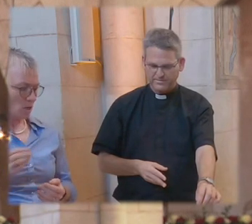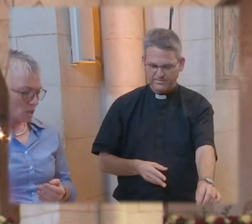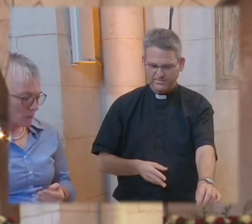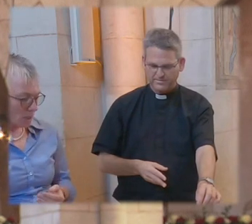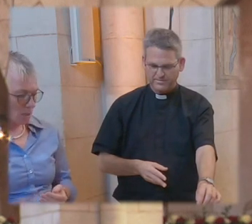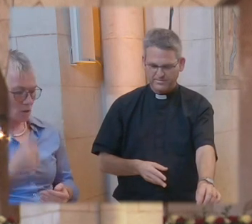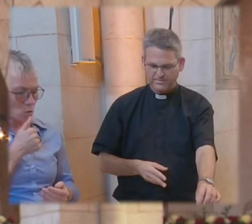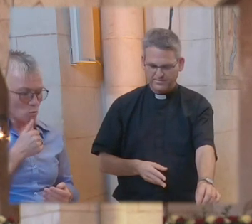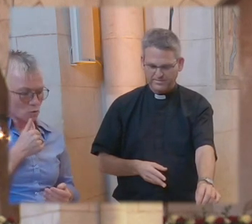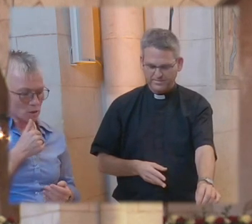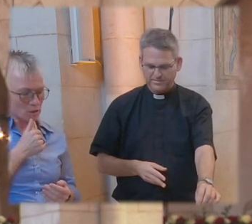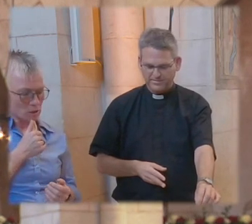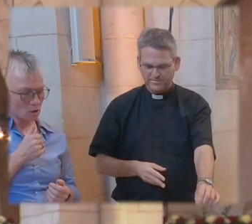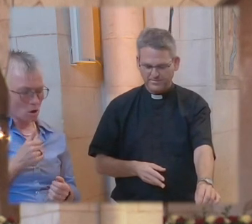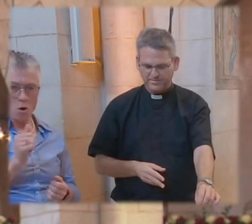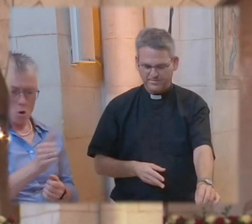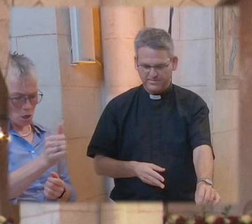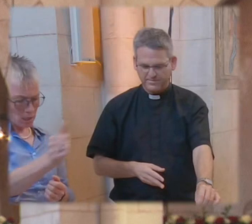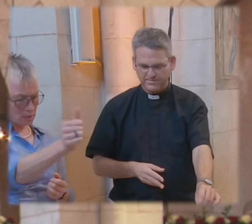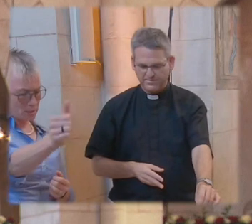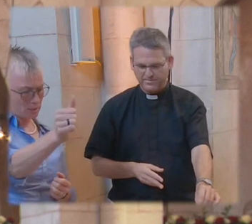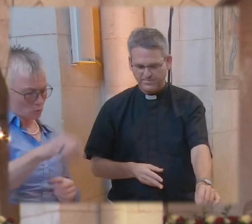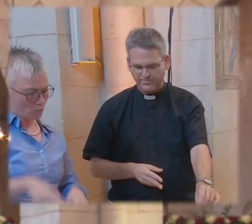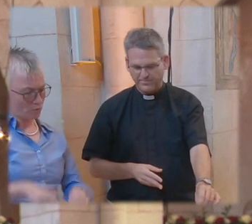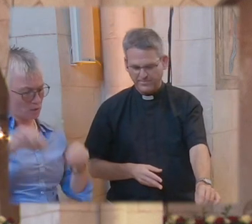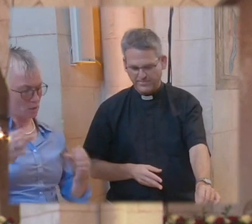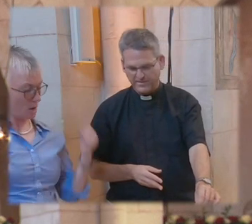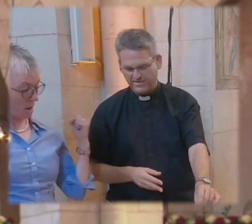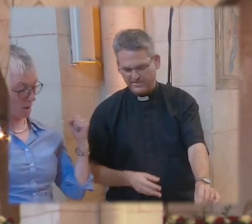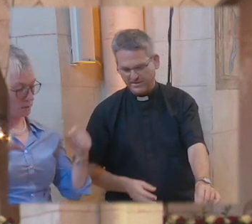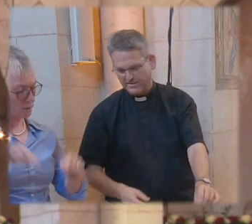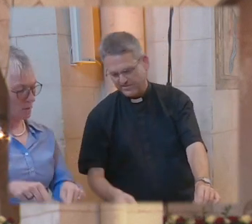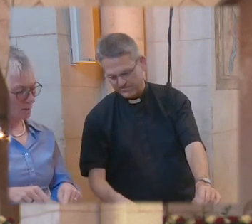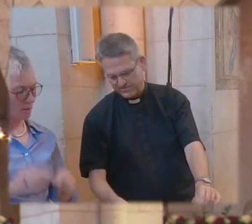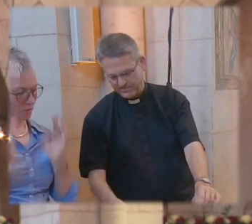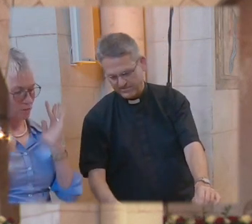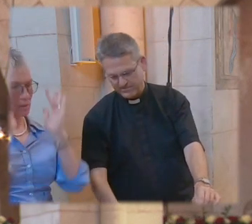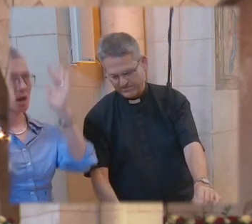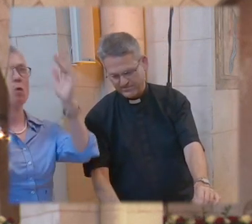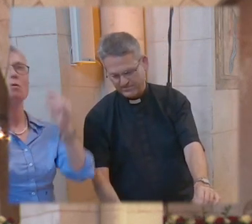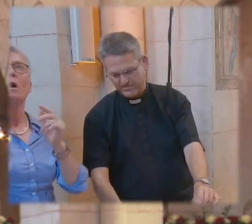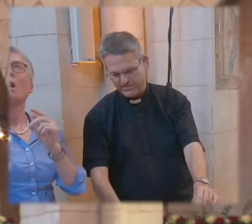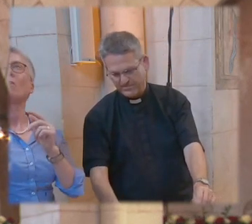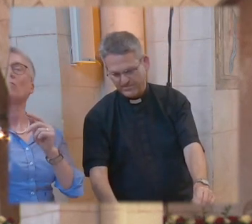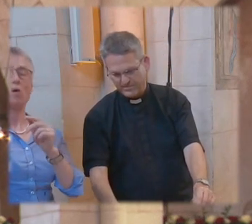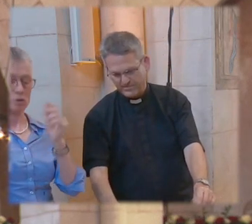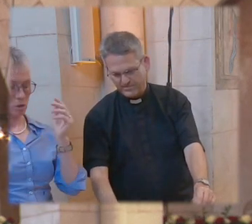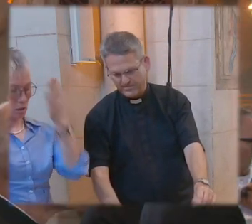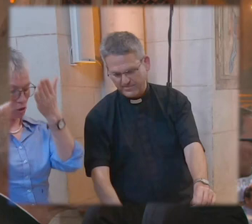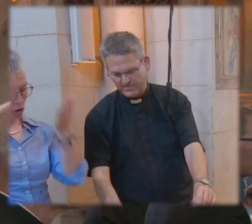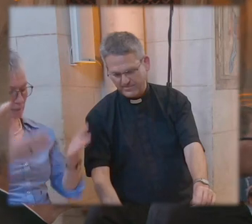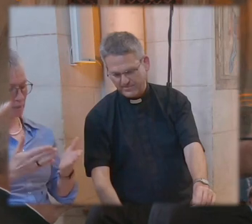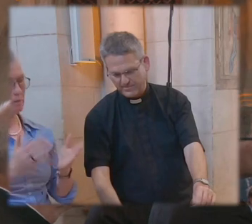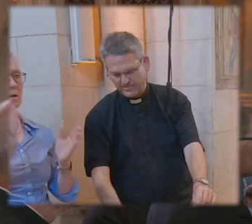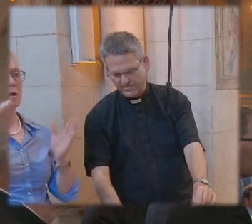Ausbildungsstätten, dass sie Orte sind, in denen Kinder und Jugendliche Orientierung